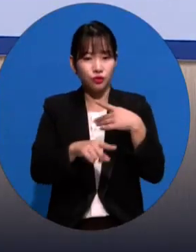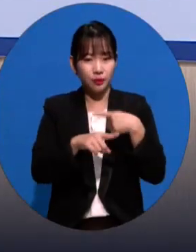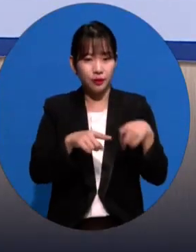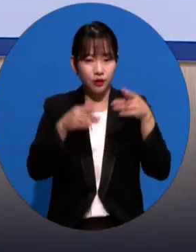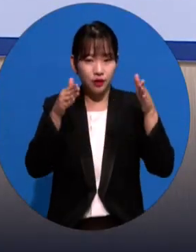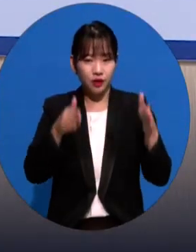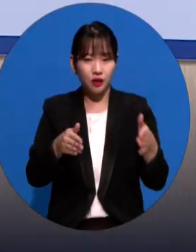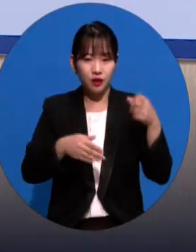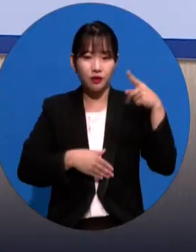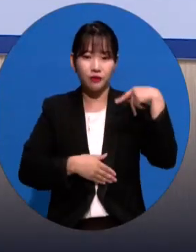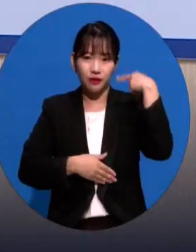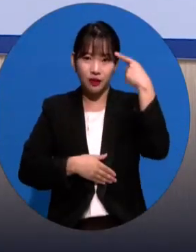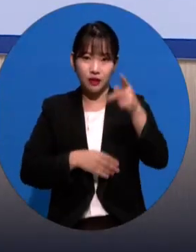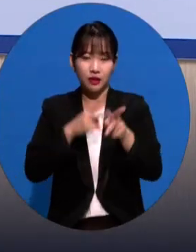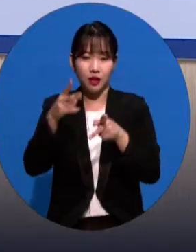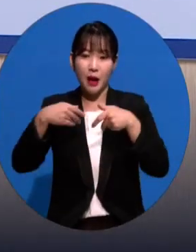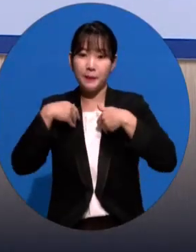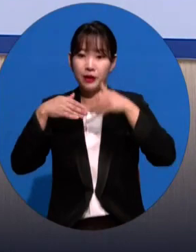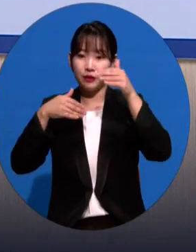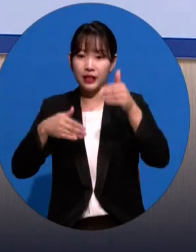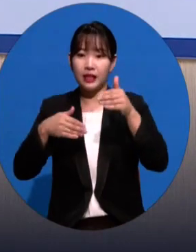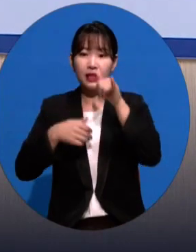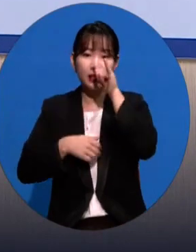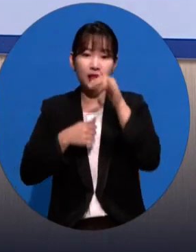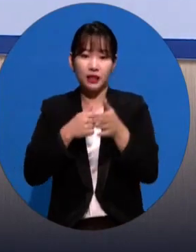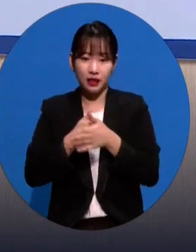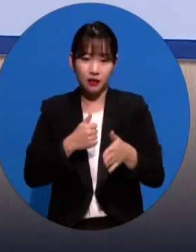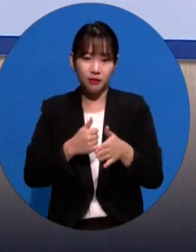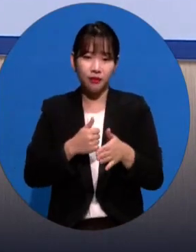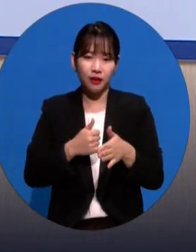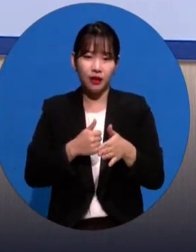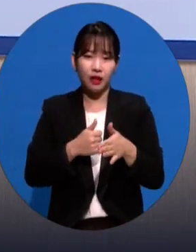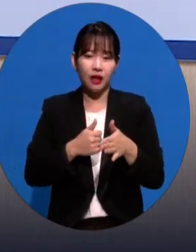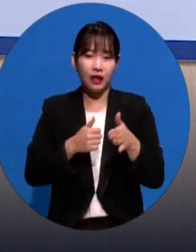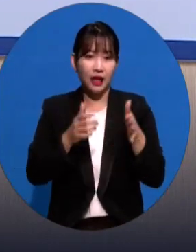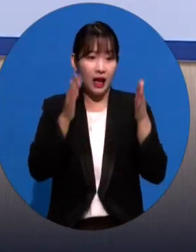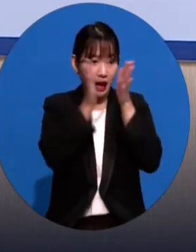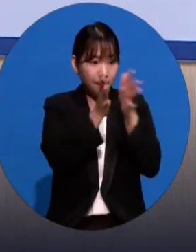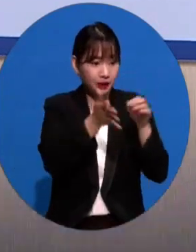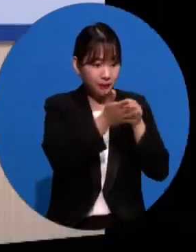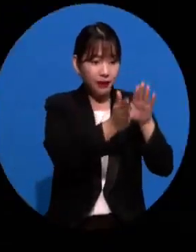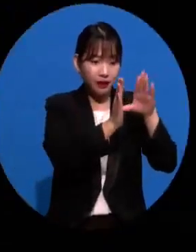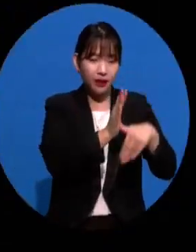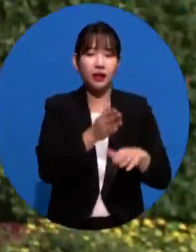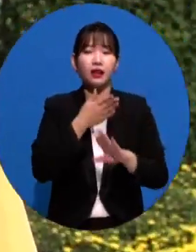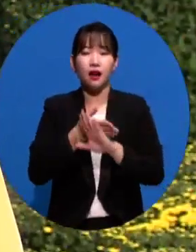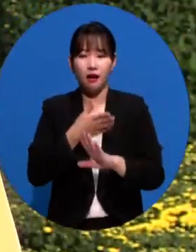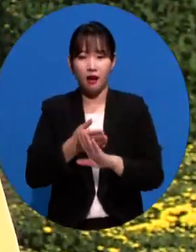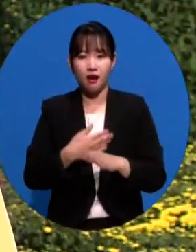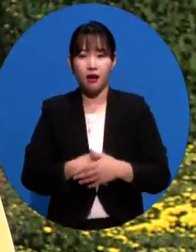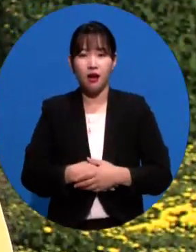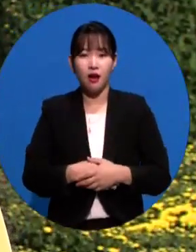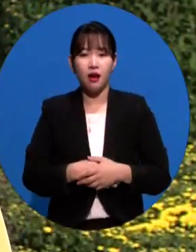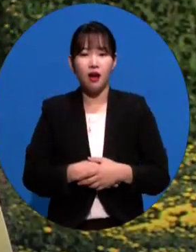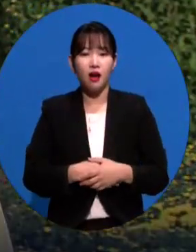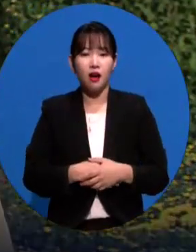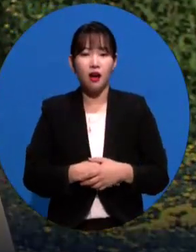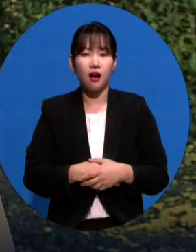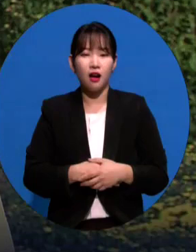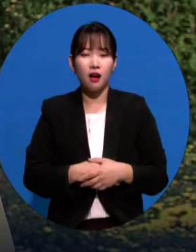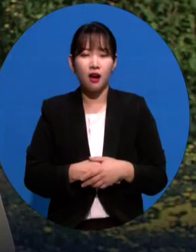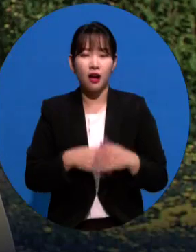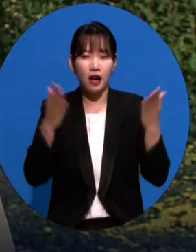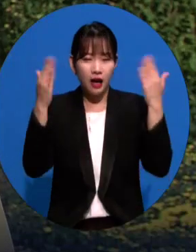기간하고 그다음에 사업 소요 기간이 있기 때문에 당초 입지 시기가 각각이 다릅니다. 학교 설립 심사